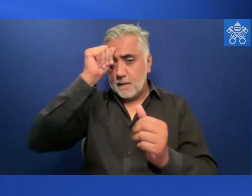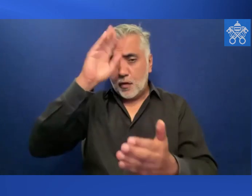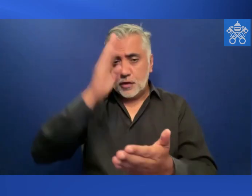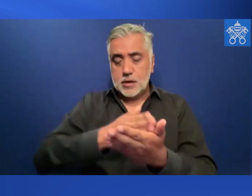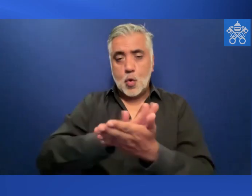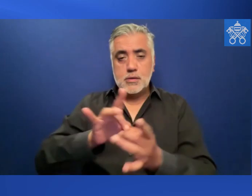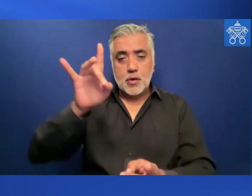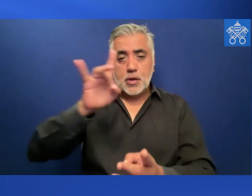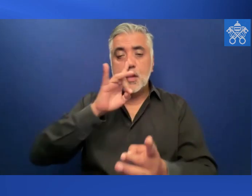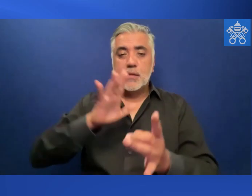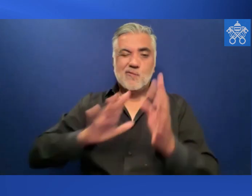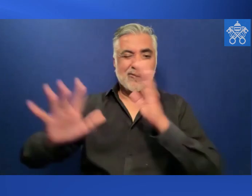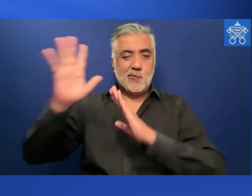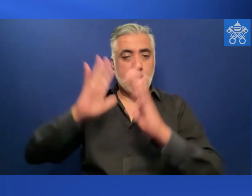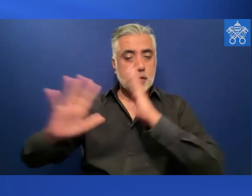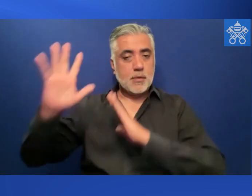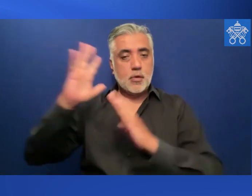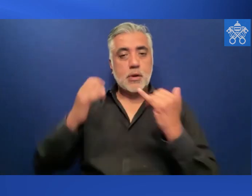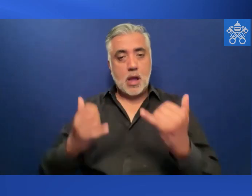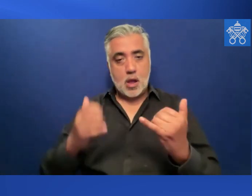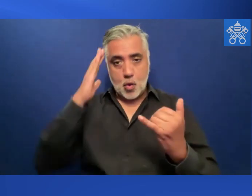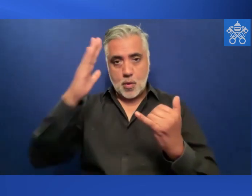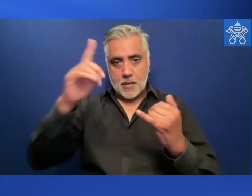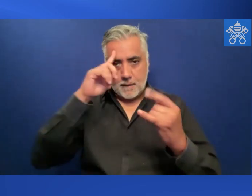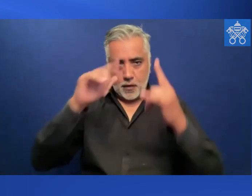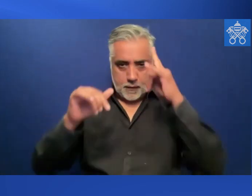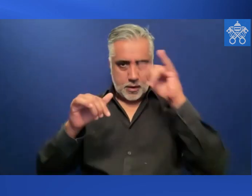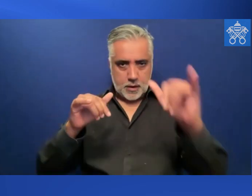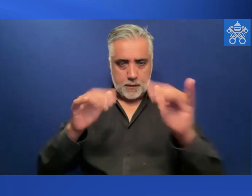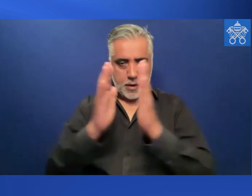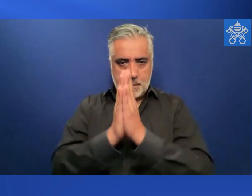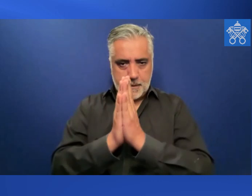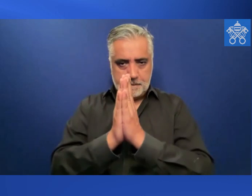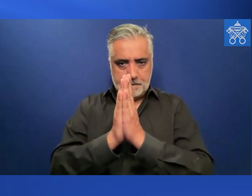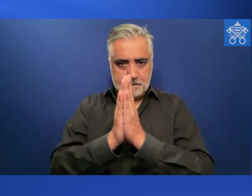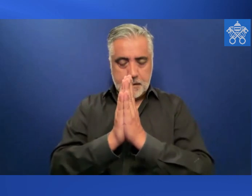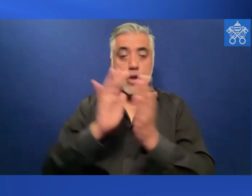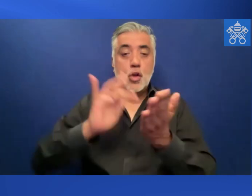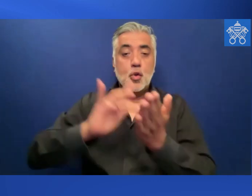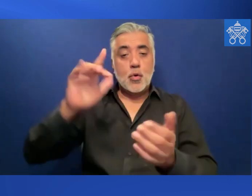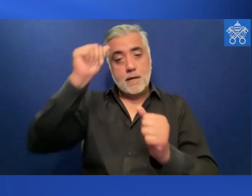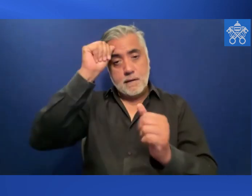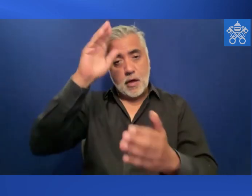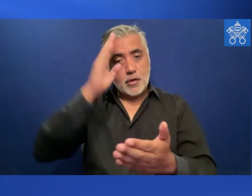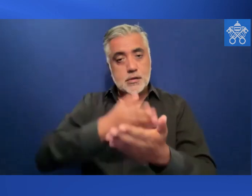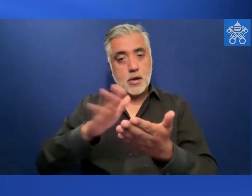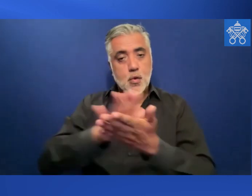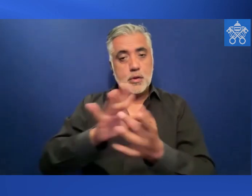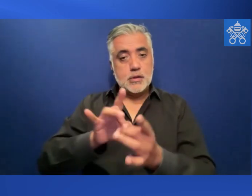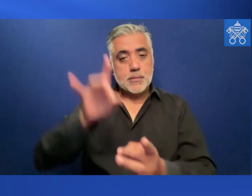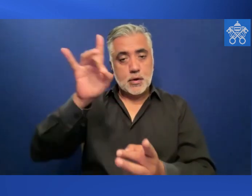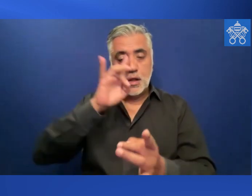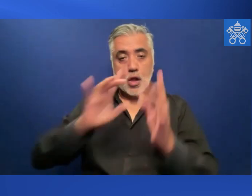semper, et in saecula saeculorum. Amen. Gloria Patri et Filio et Spiritui Sancto. Sicut erat in principio et nunc